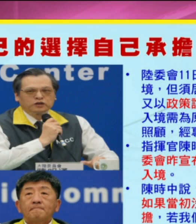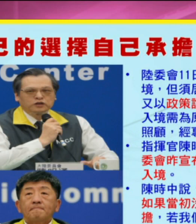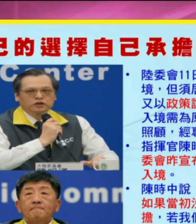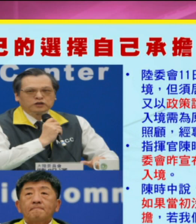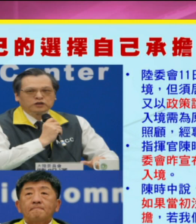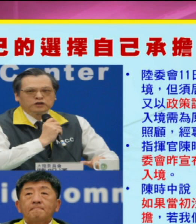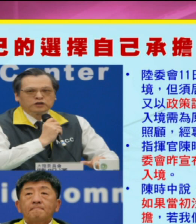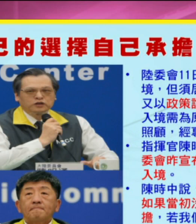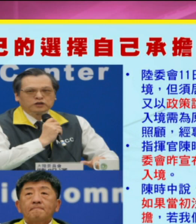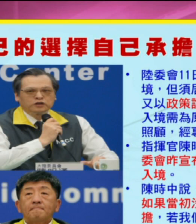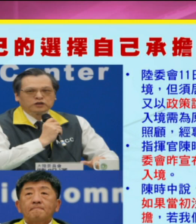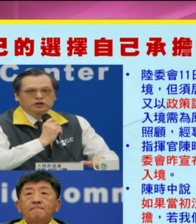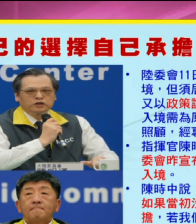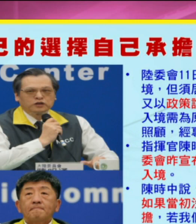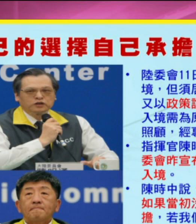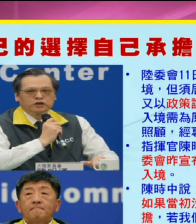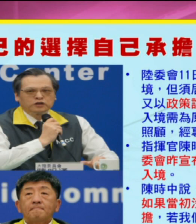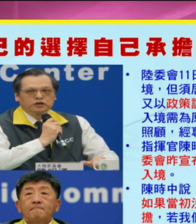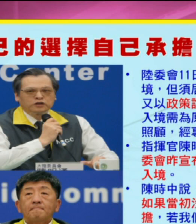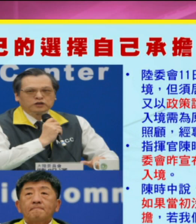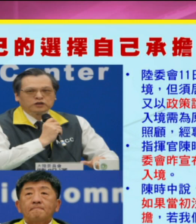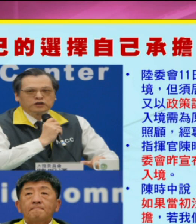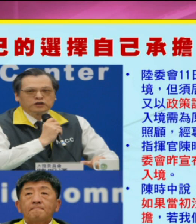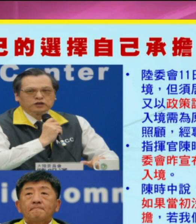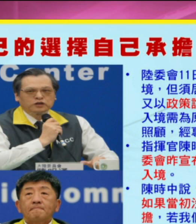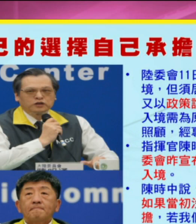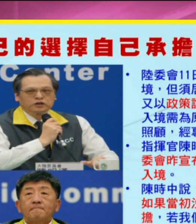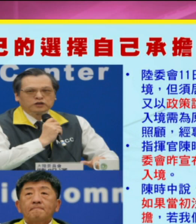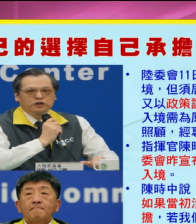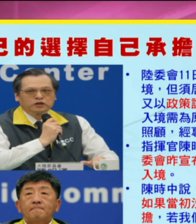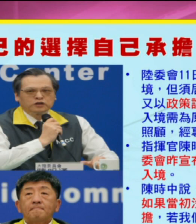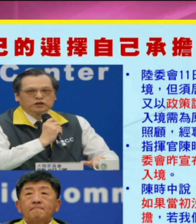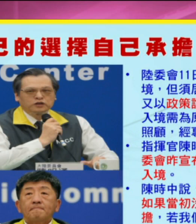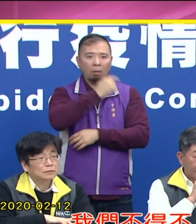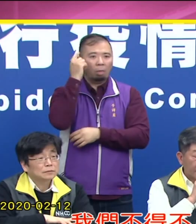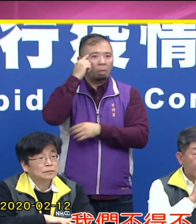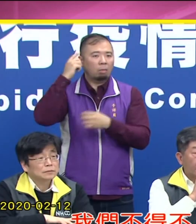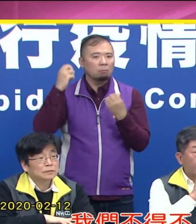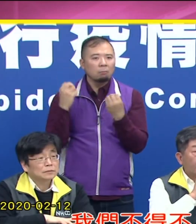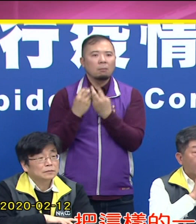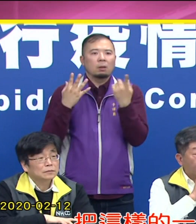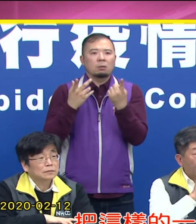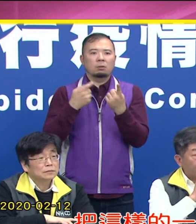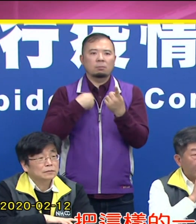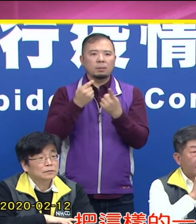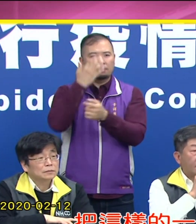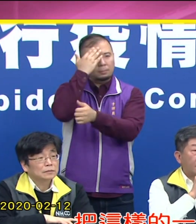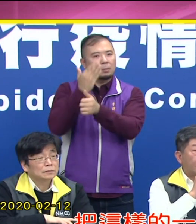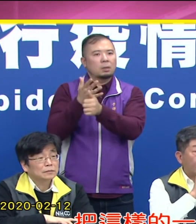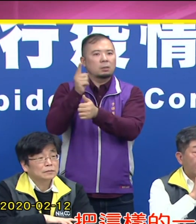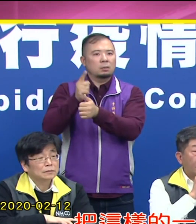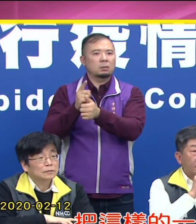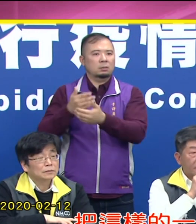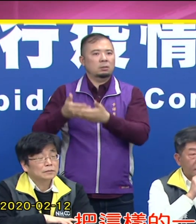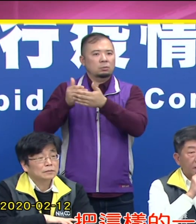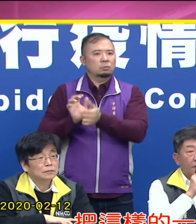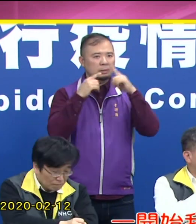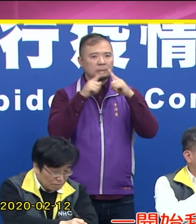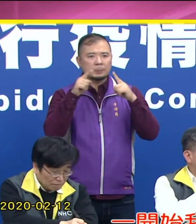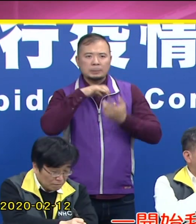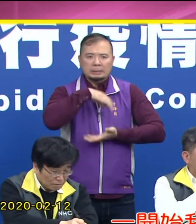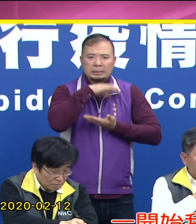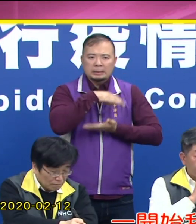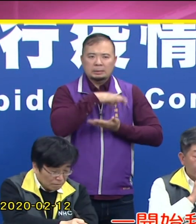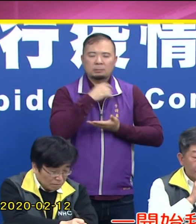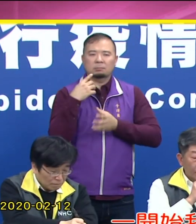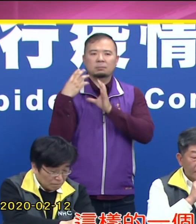的情况之下，本来是可以说是专案审核，专案审核。比如说以小明的故事，小明呢，今天跟